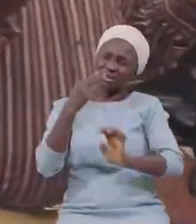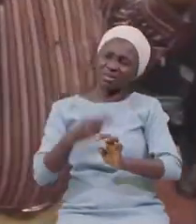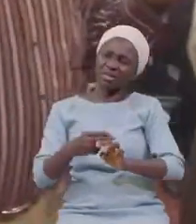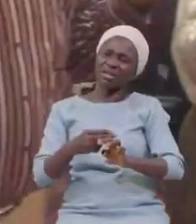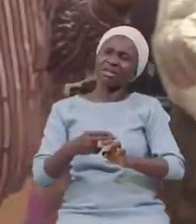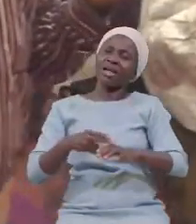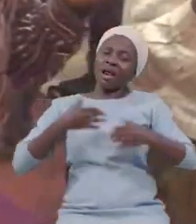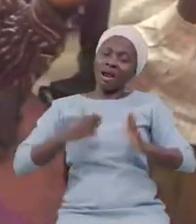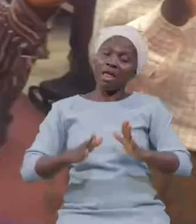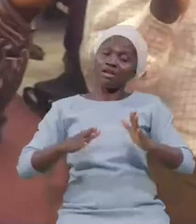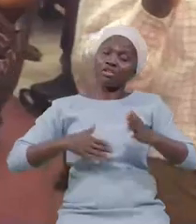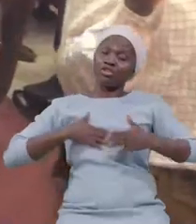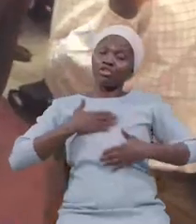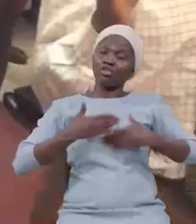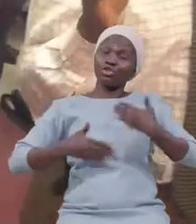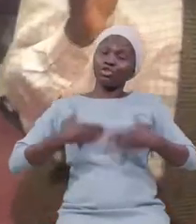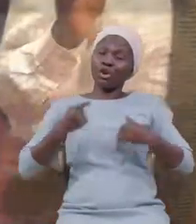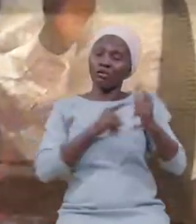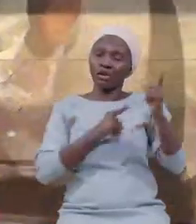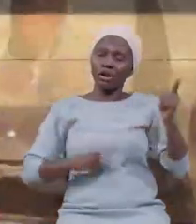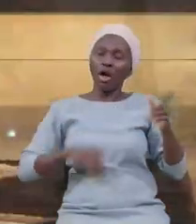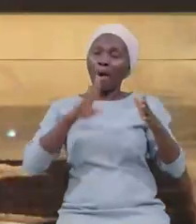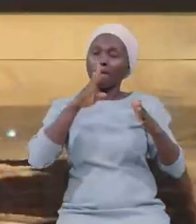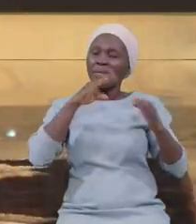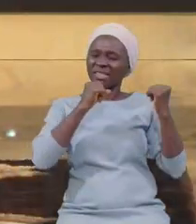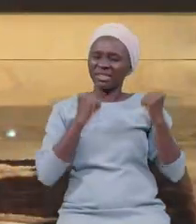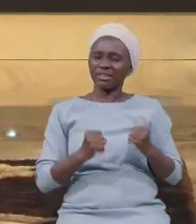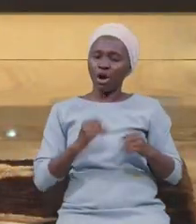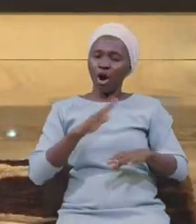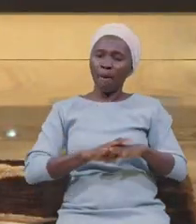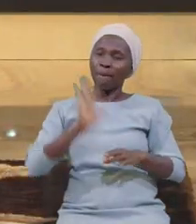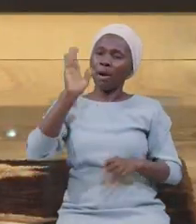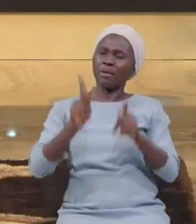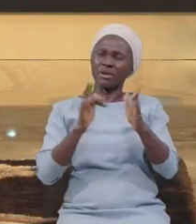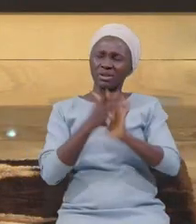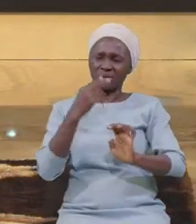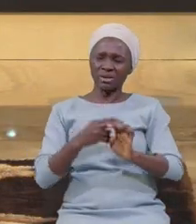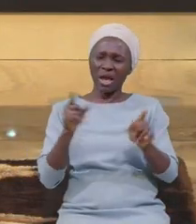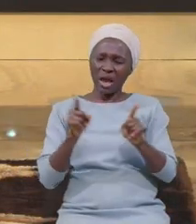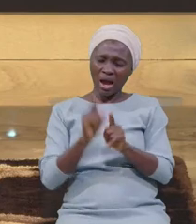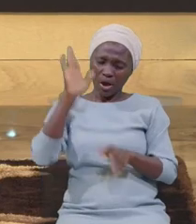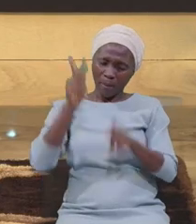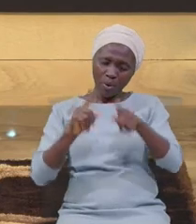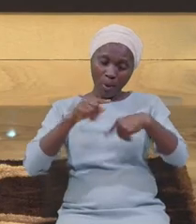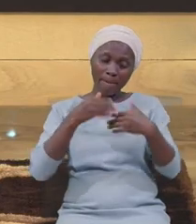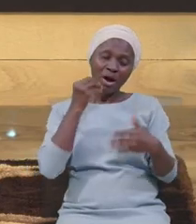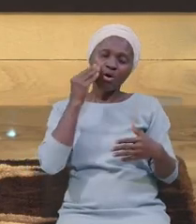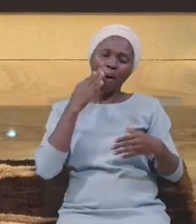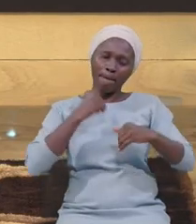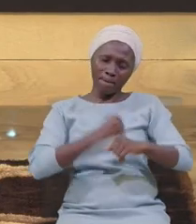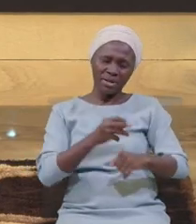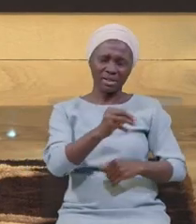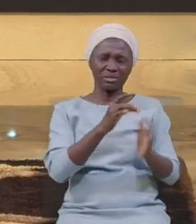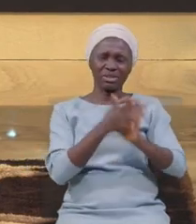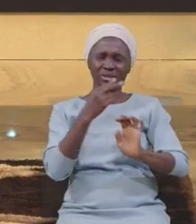Seigneur soit la joie de ton peuple, la foi de ton peuple, comme on rentre à la maison, protège ton peuple. Que ta